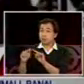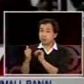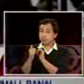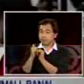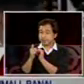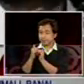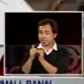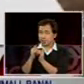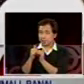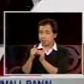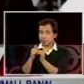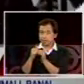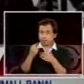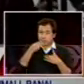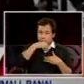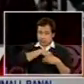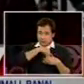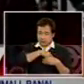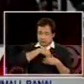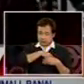sa kaloob-looban ng puso natin,